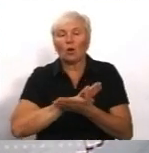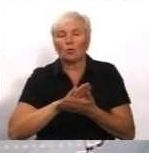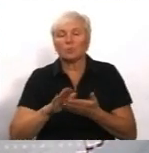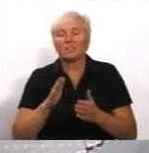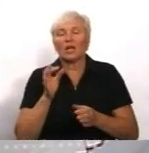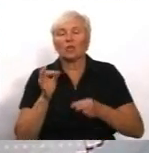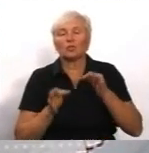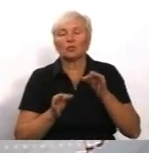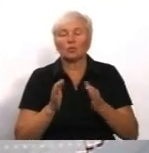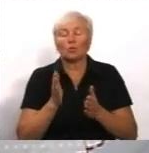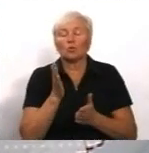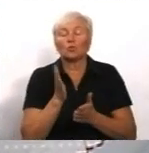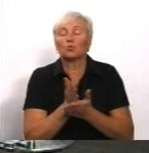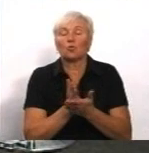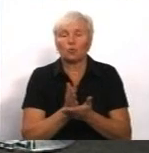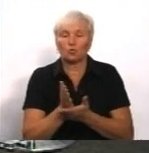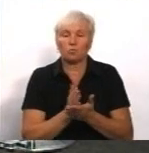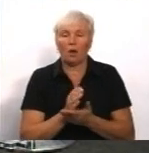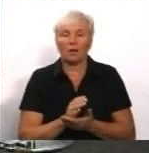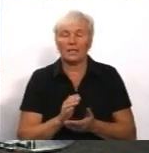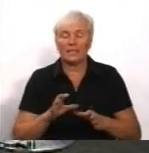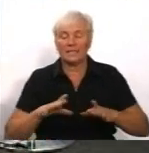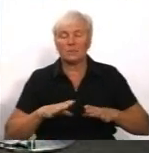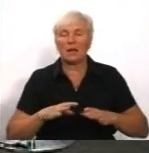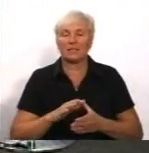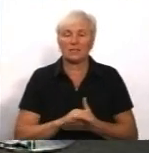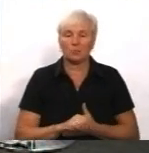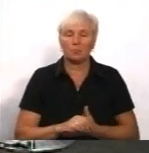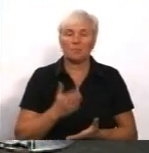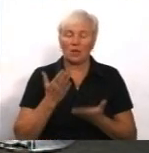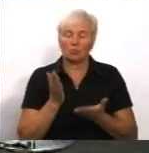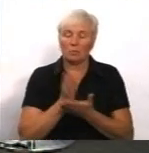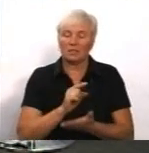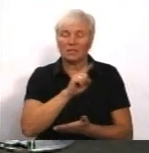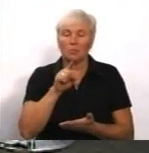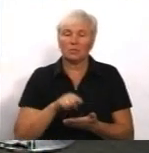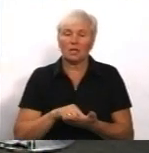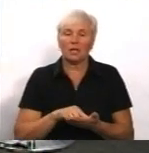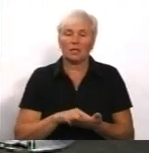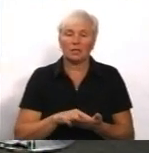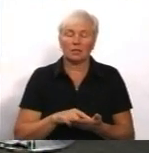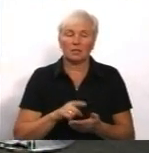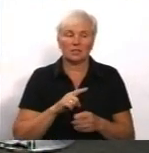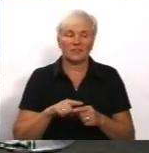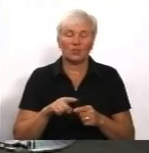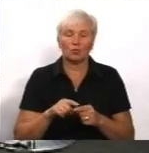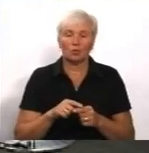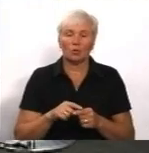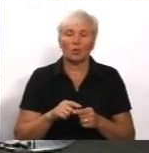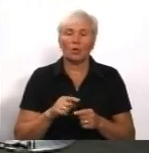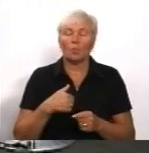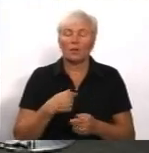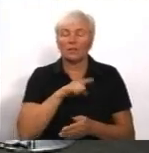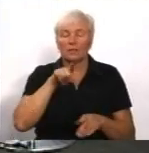і екологічна інспекція. Колеги, якщо маєте ще запитання, будь ласка, озвучте зараз саме ваше. Добре, у мене таке запитання.